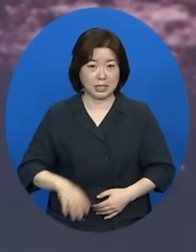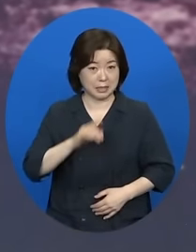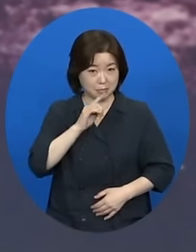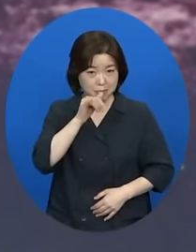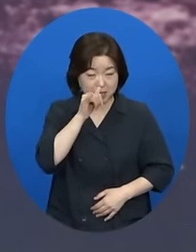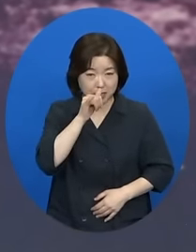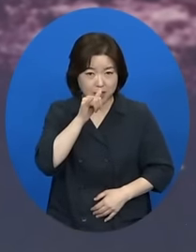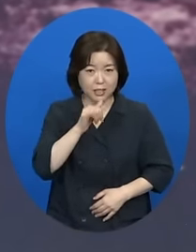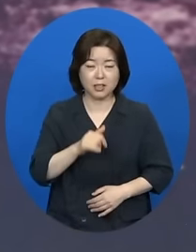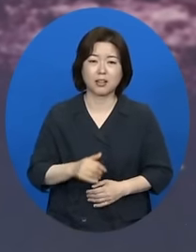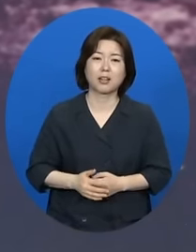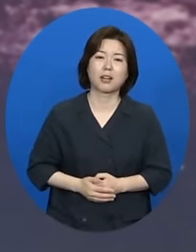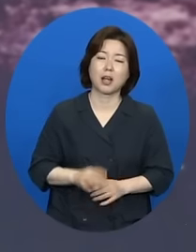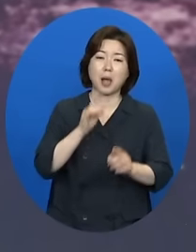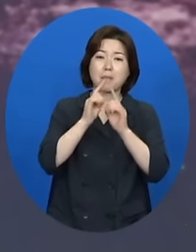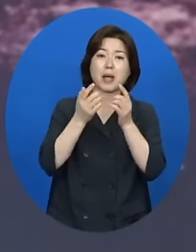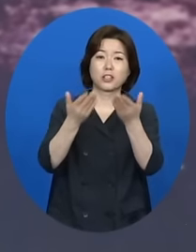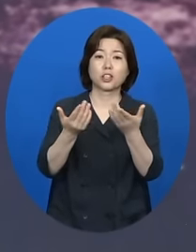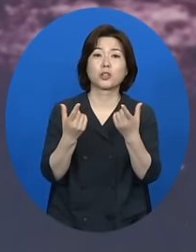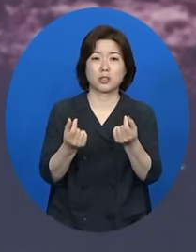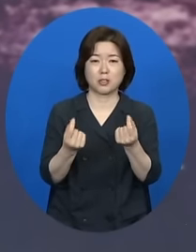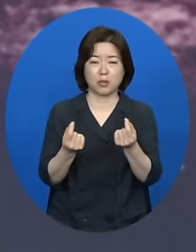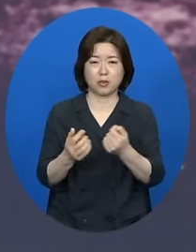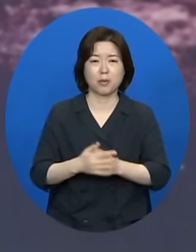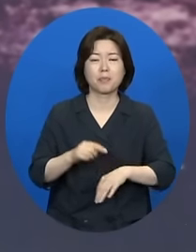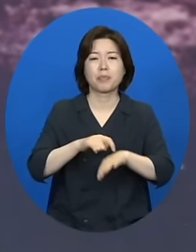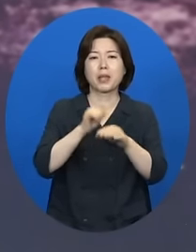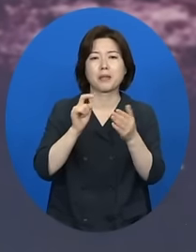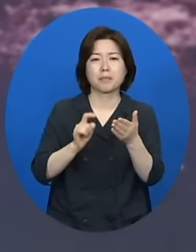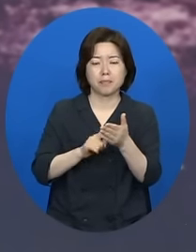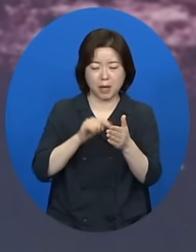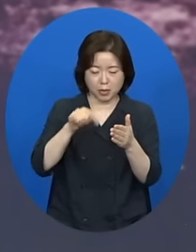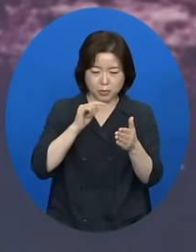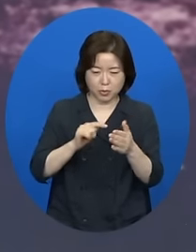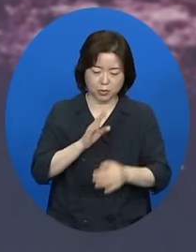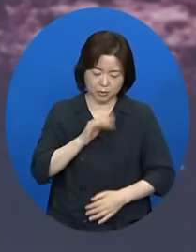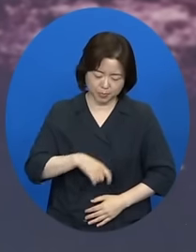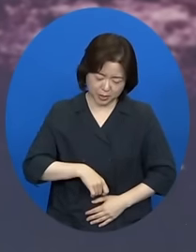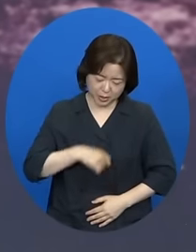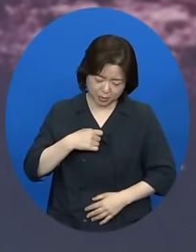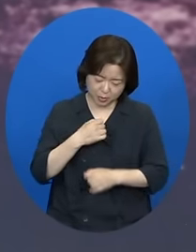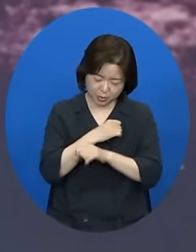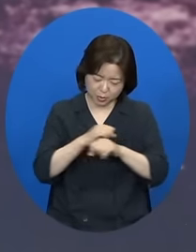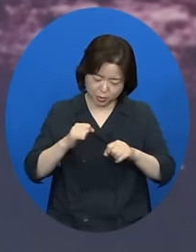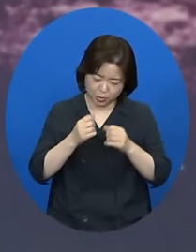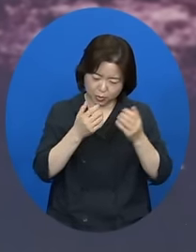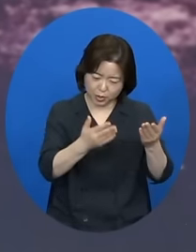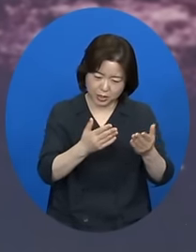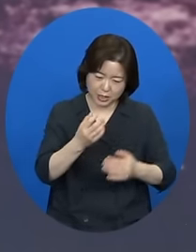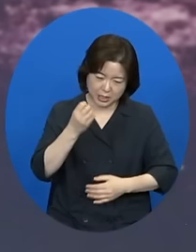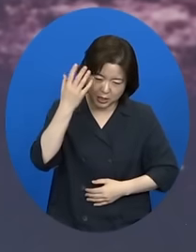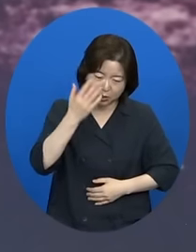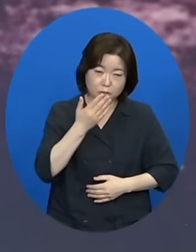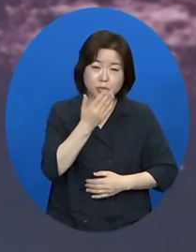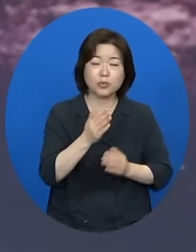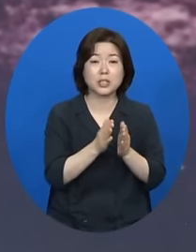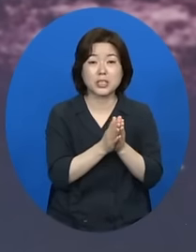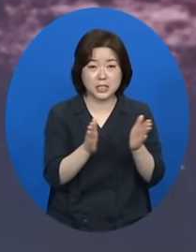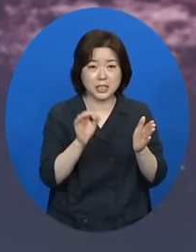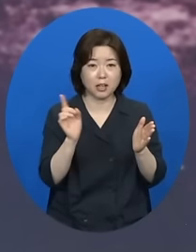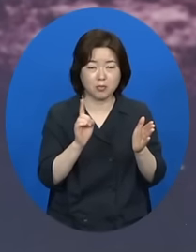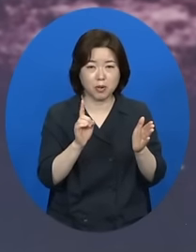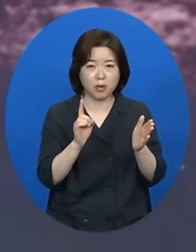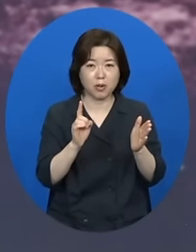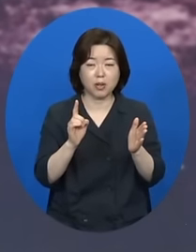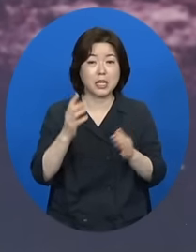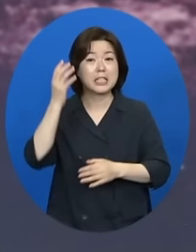않으십니까? 근데 말씀드린 대로 마음으로 진심으로 용서하고 잊을 수 있는 그 시작은